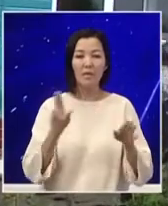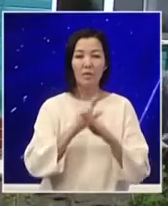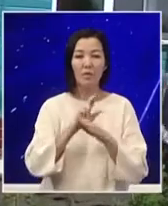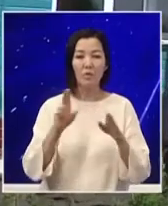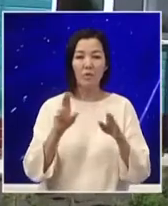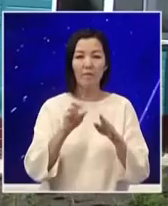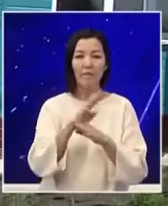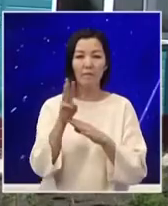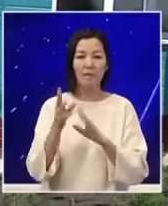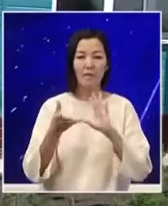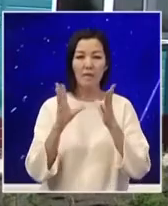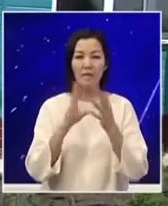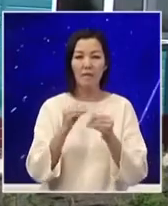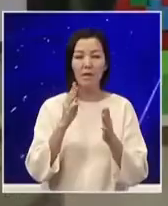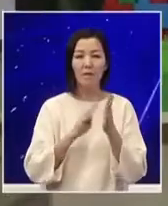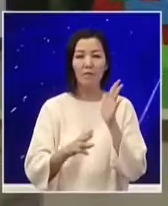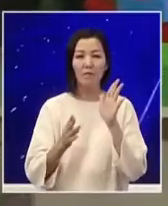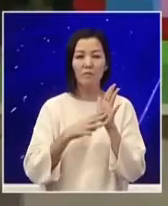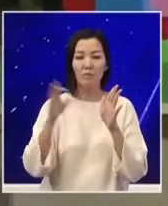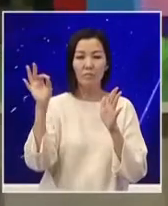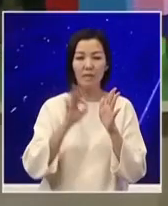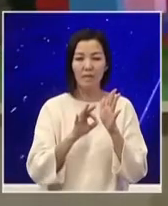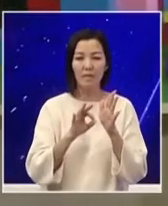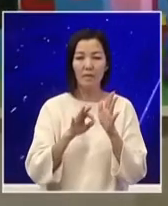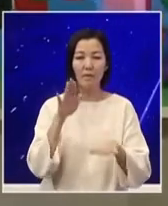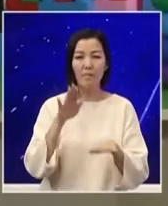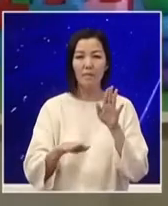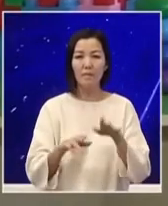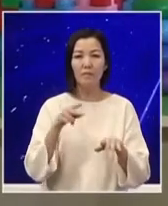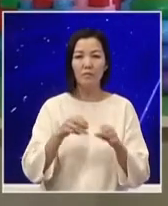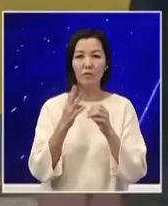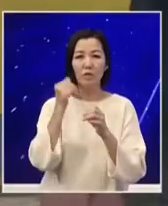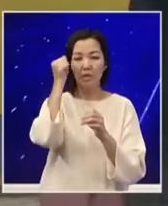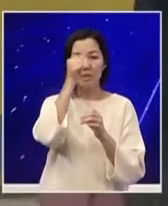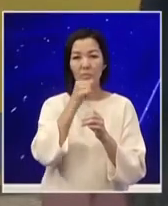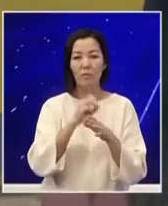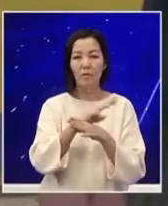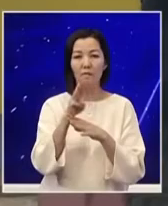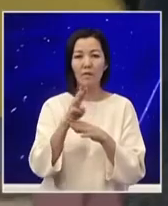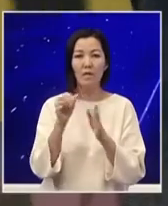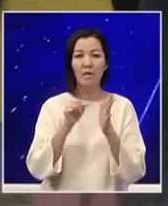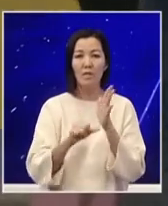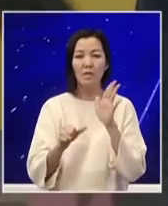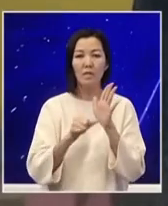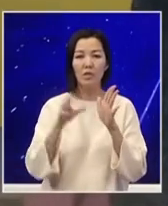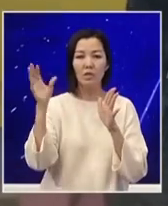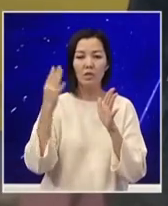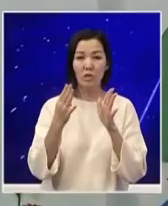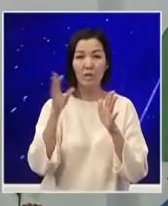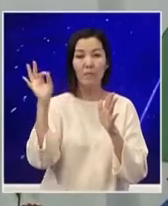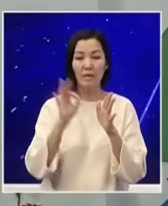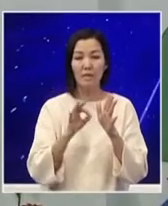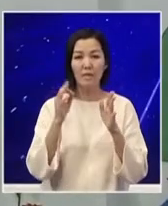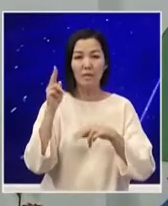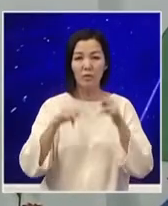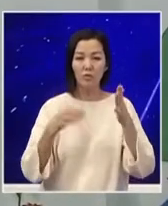которое сегодня составляет уже 98,5%. К сравнению, в 2014 году было охвачено всего 64% детей. Строятся